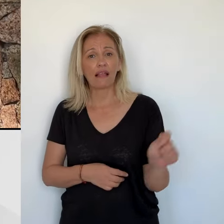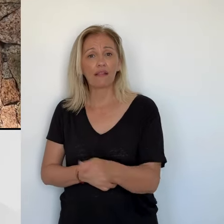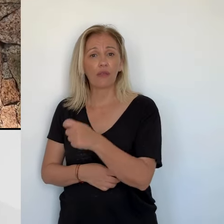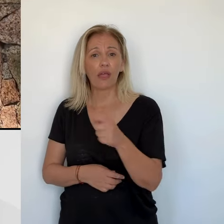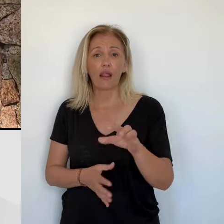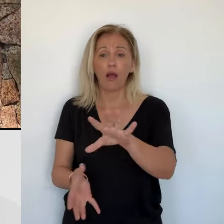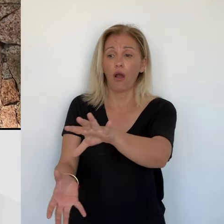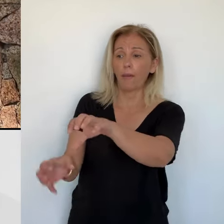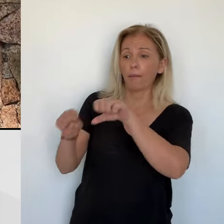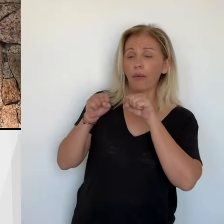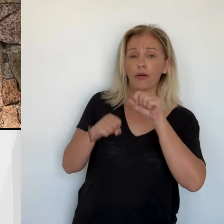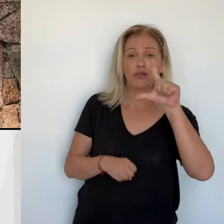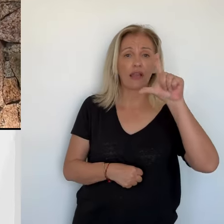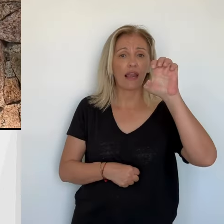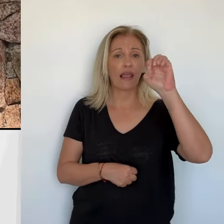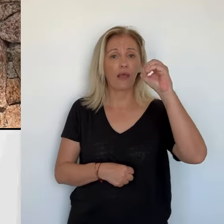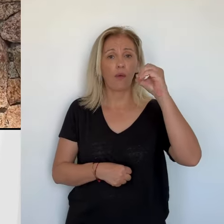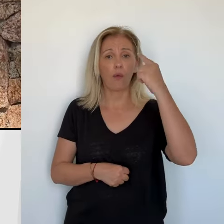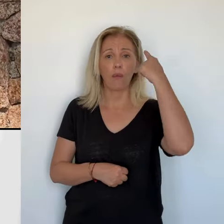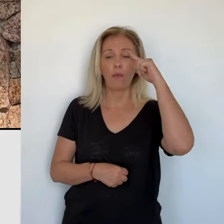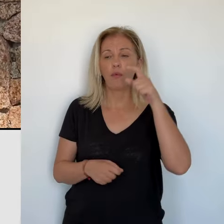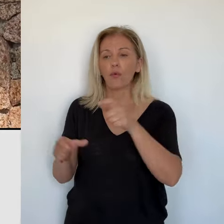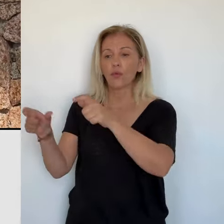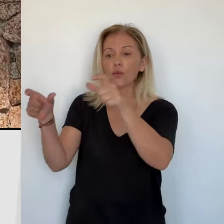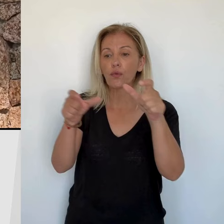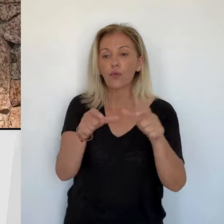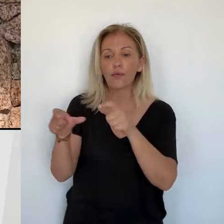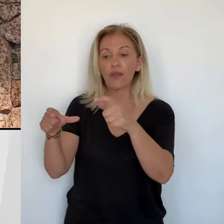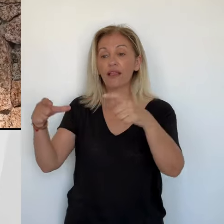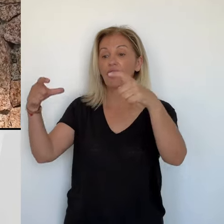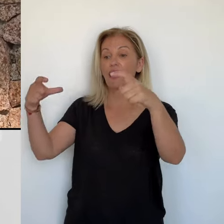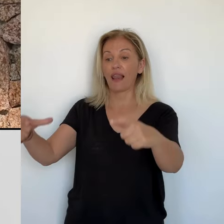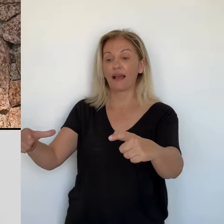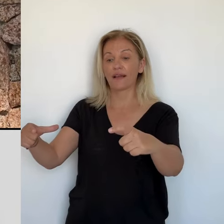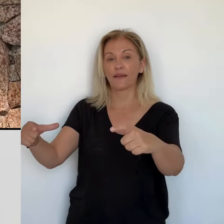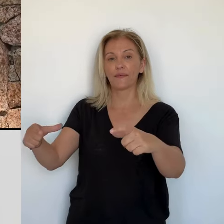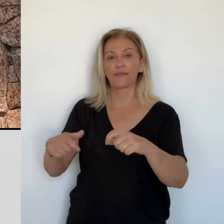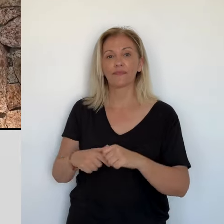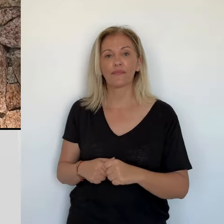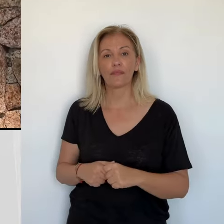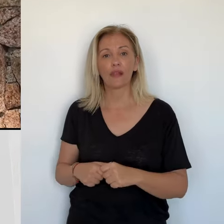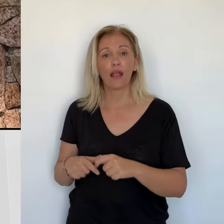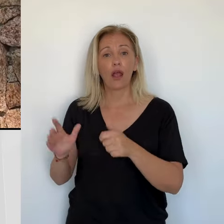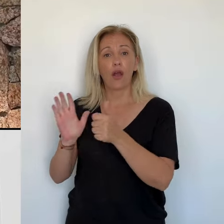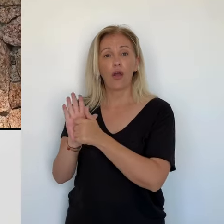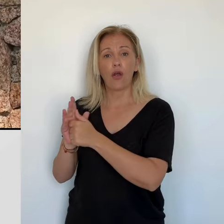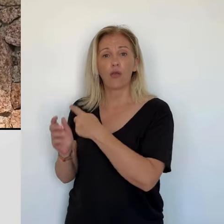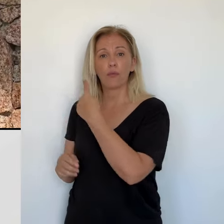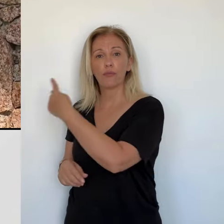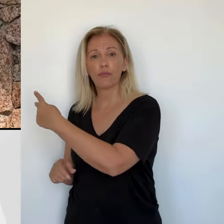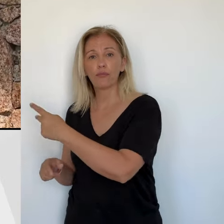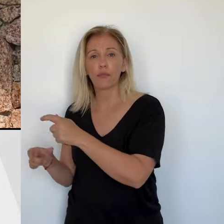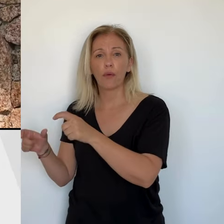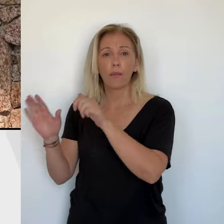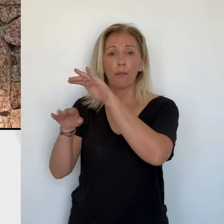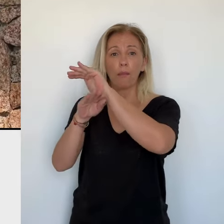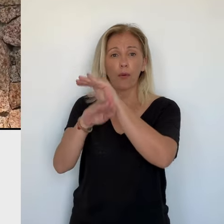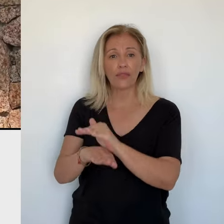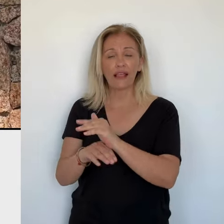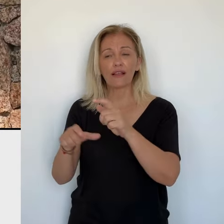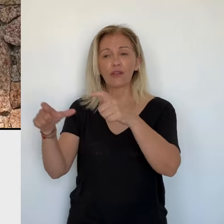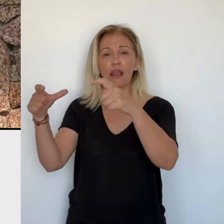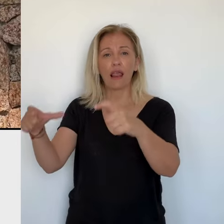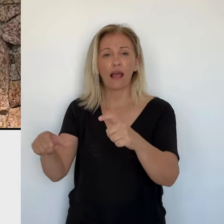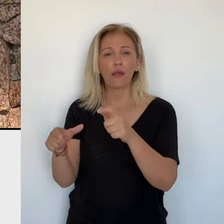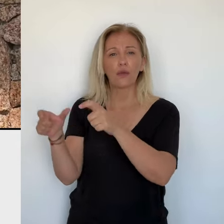et de surveiller donc la fréquentation animale, la fréquentation touristique, et avoir, on va dire,